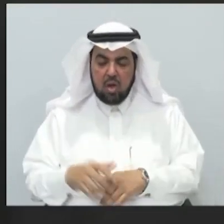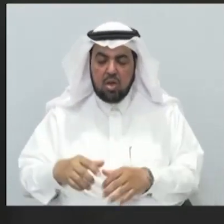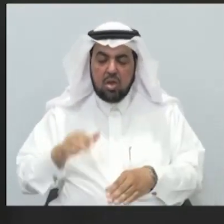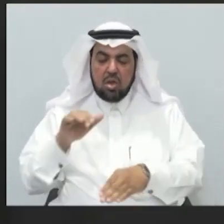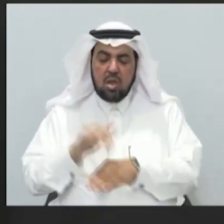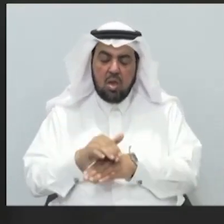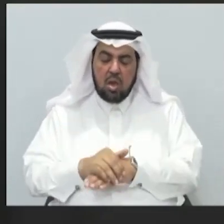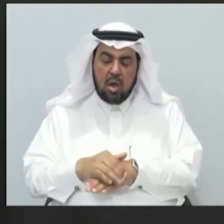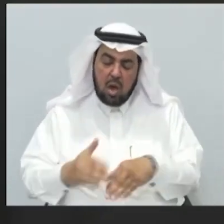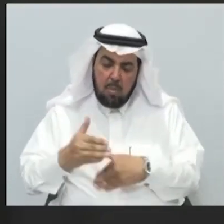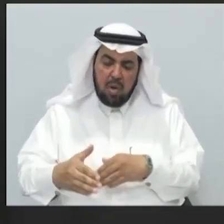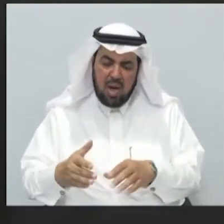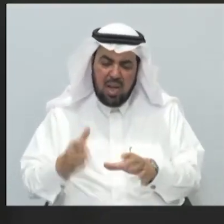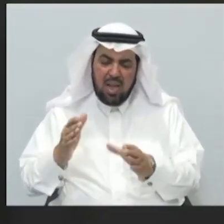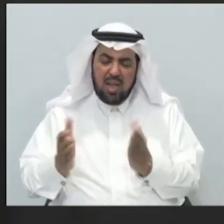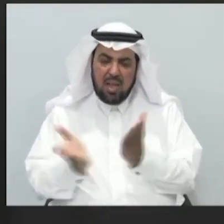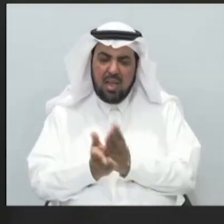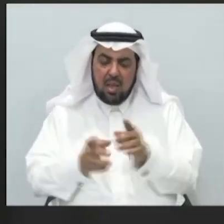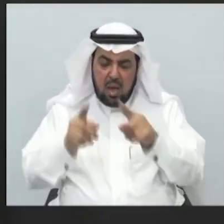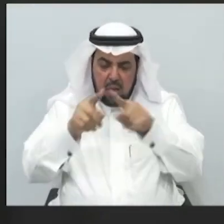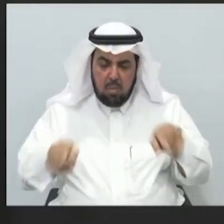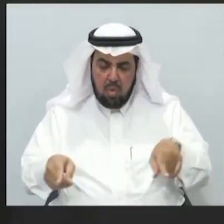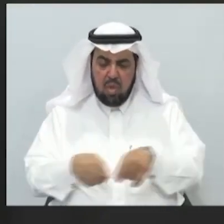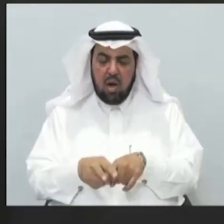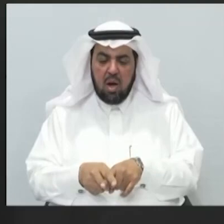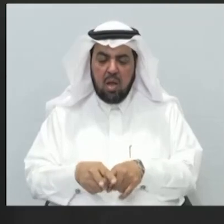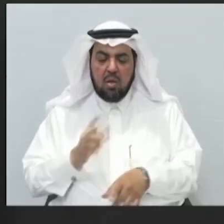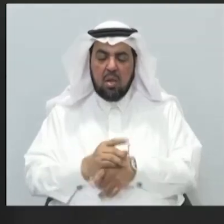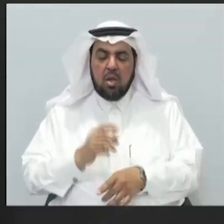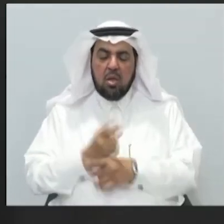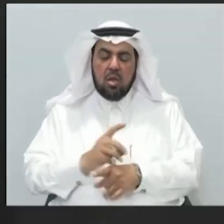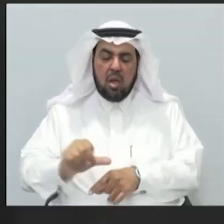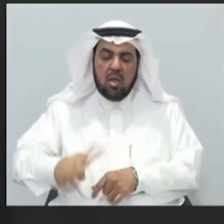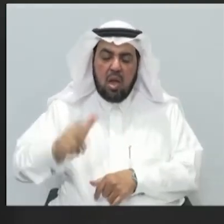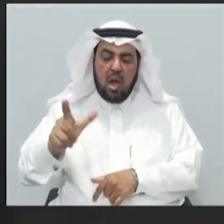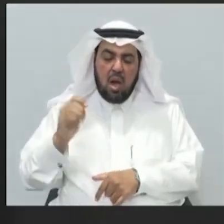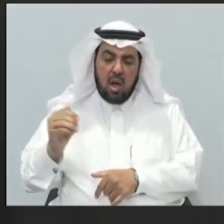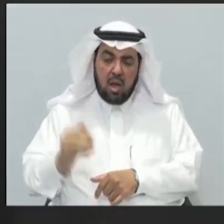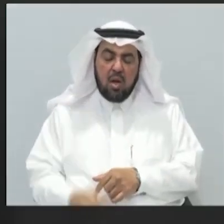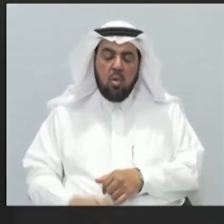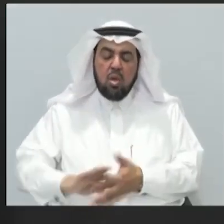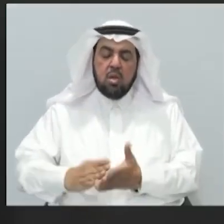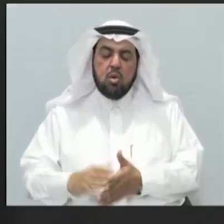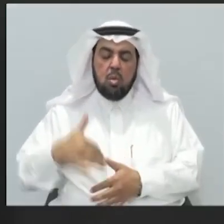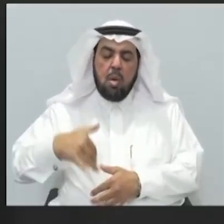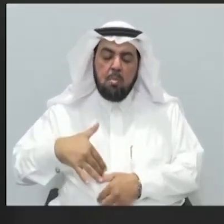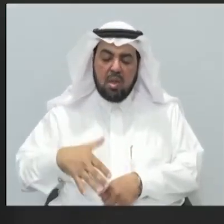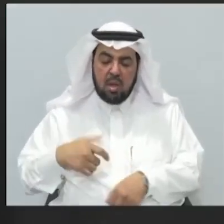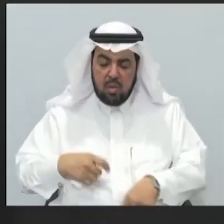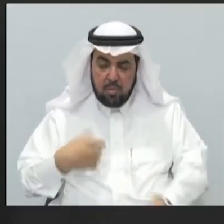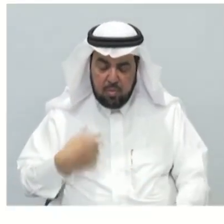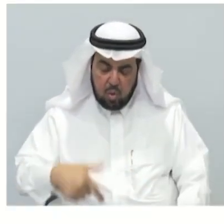هو استكمالا لدرس المثلثات انا صالح شيمري ويشاركني مشكورا الدكتور محمد المقيطيب تعالوا نشوف هذا